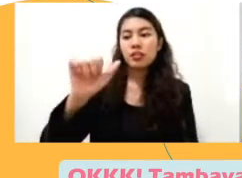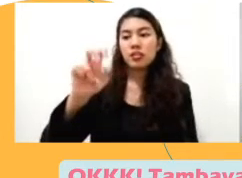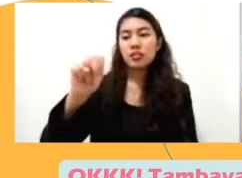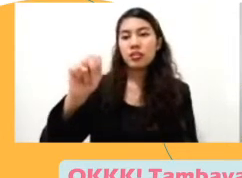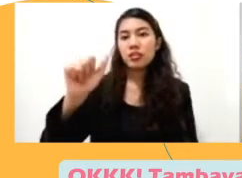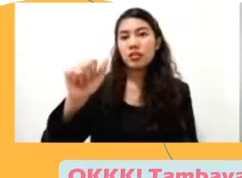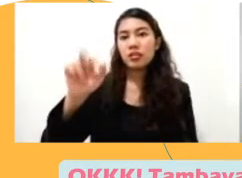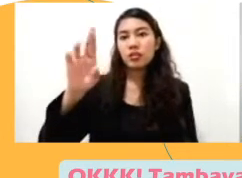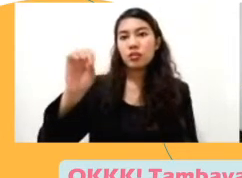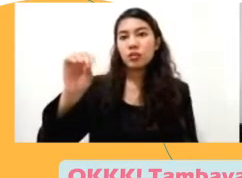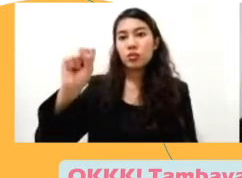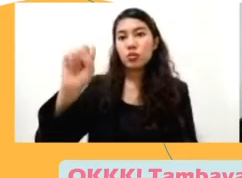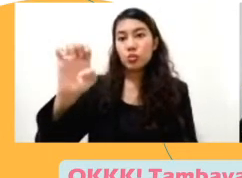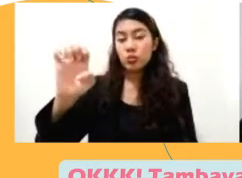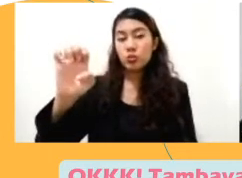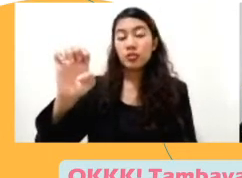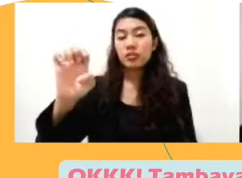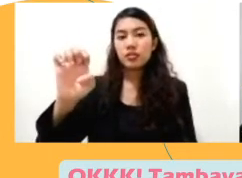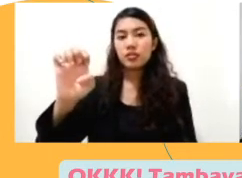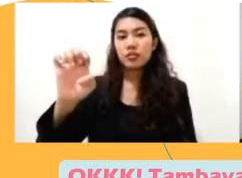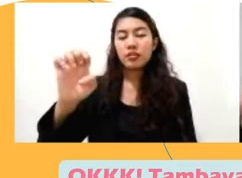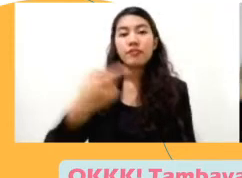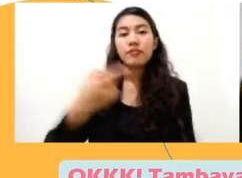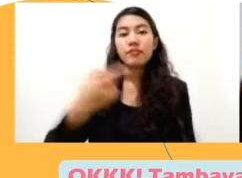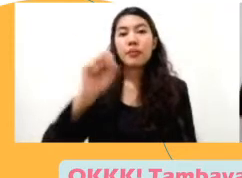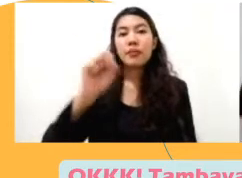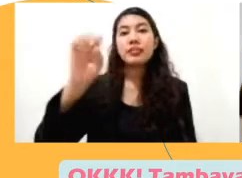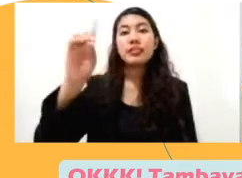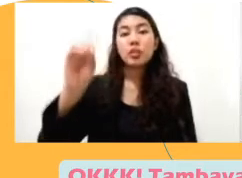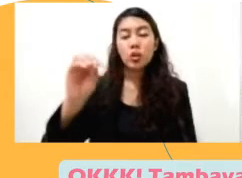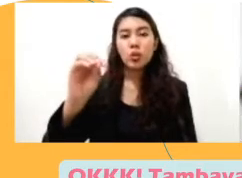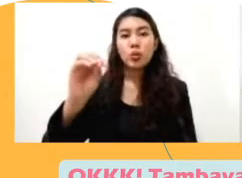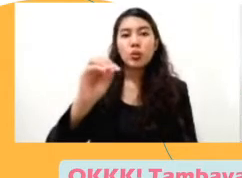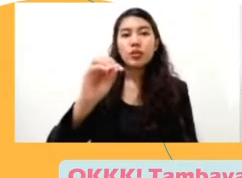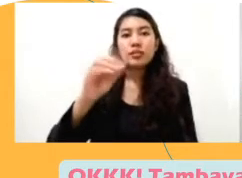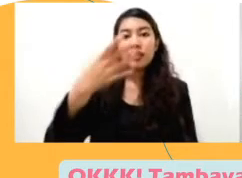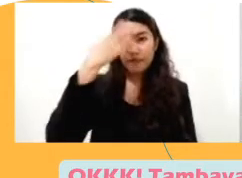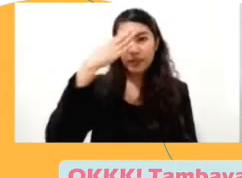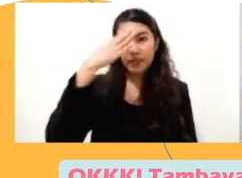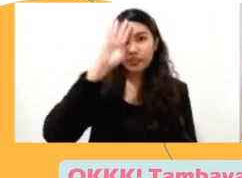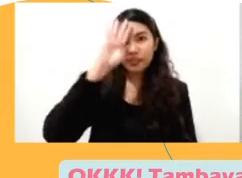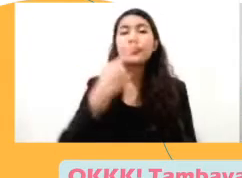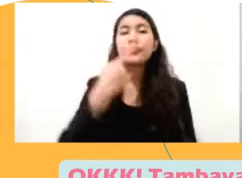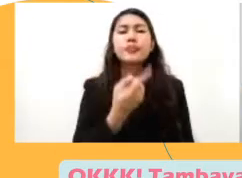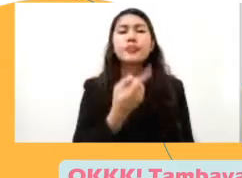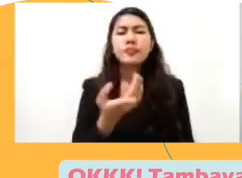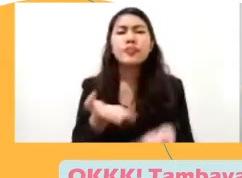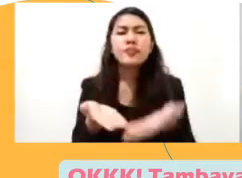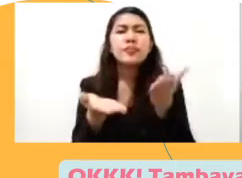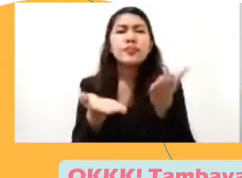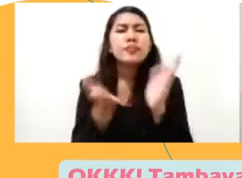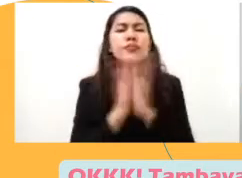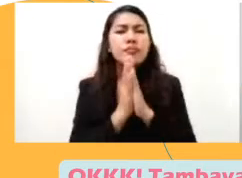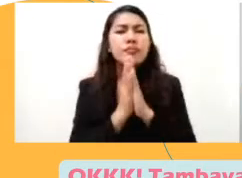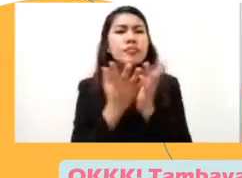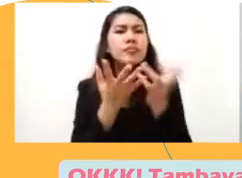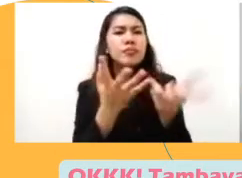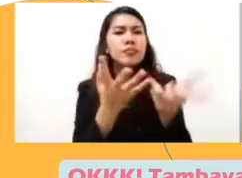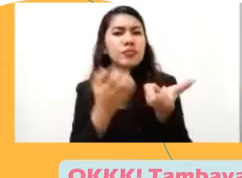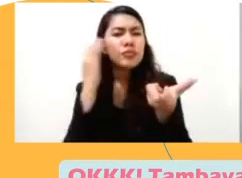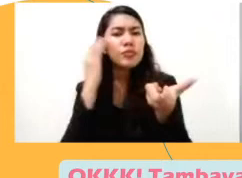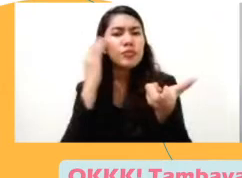po from SDO Dasmariñas. Gusto ko po sanang malaman kung ano pong may a-advise nyo sa